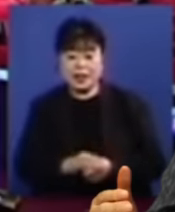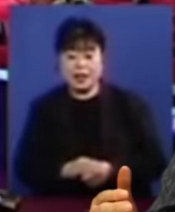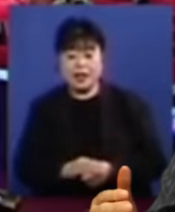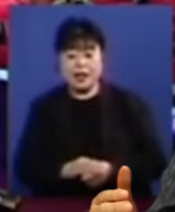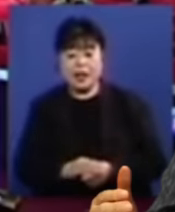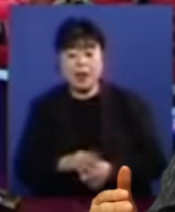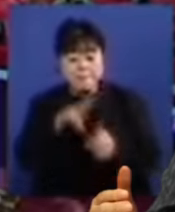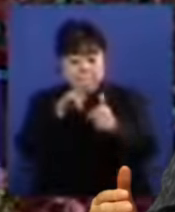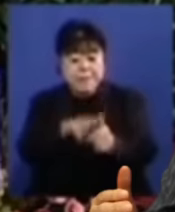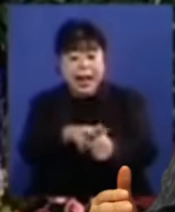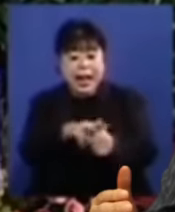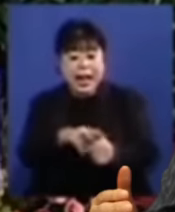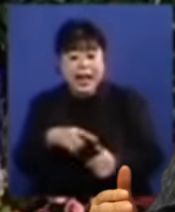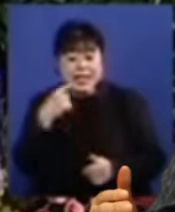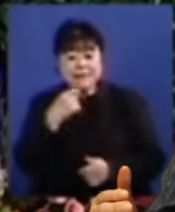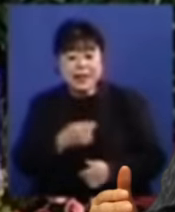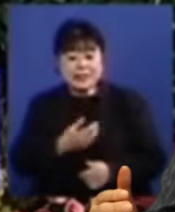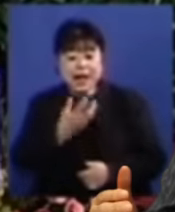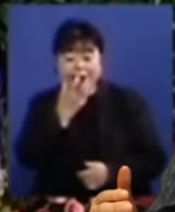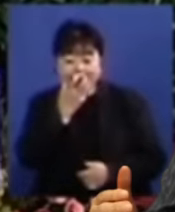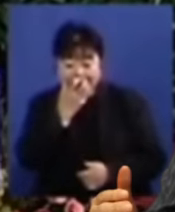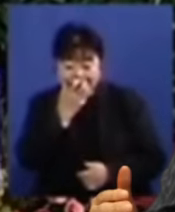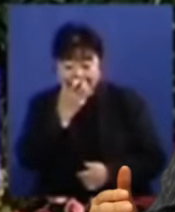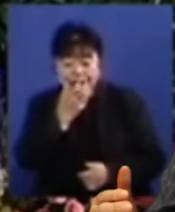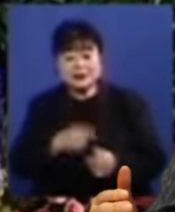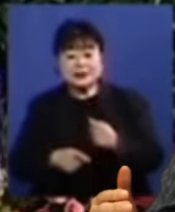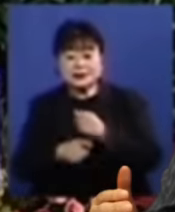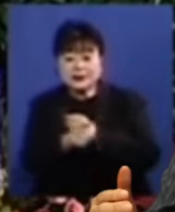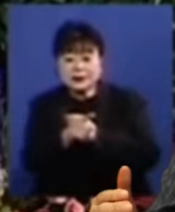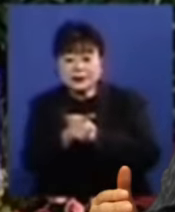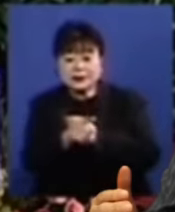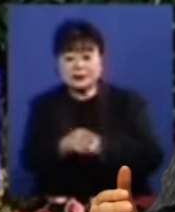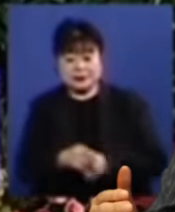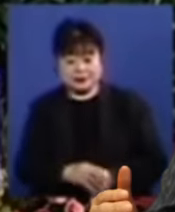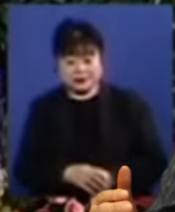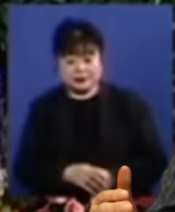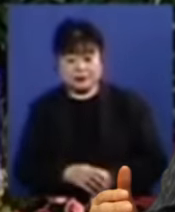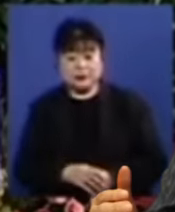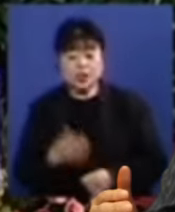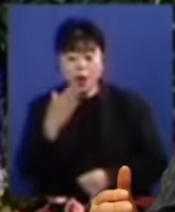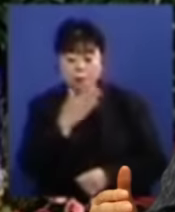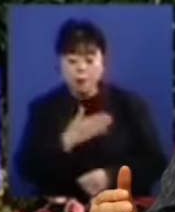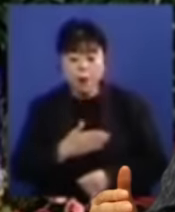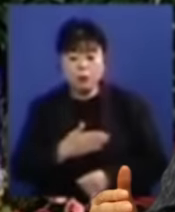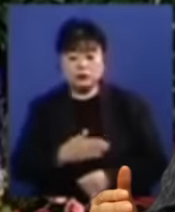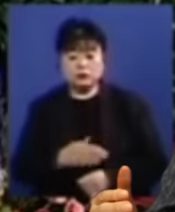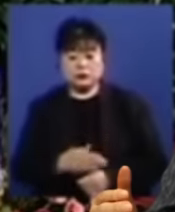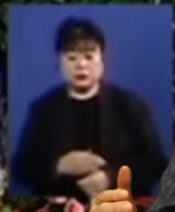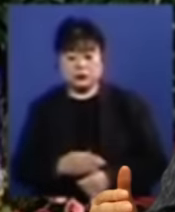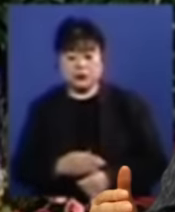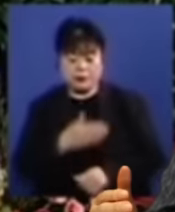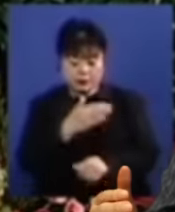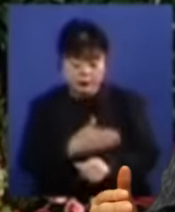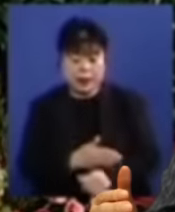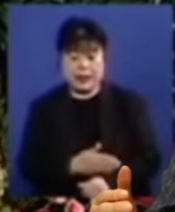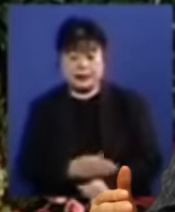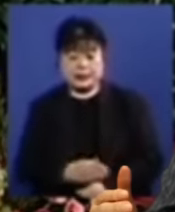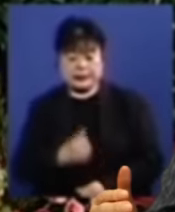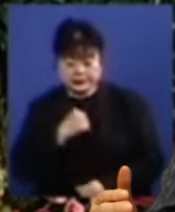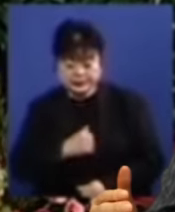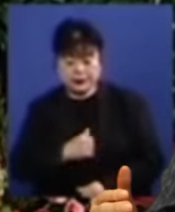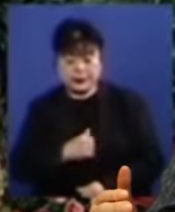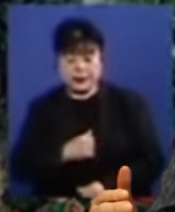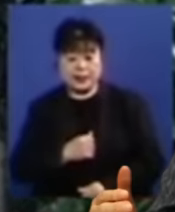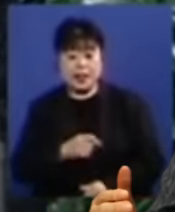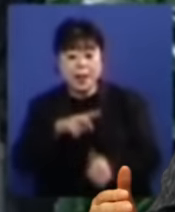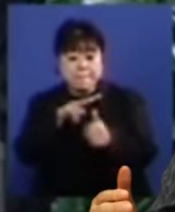입에 재갈 물리는 것은 우리에게 순종하게 하려고 온몸을 제어하는 것이라. 말의 입에 재갈